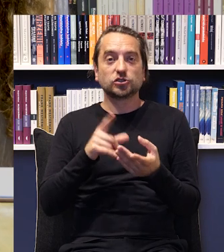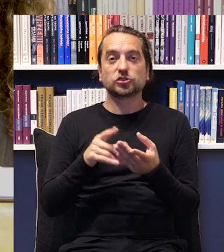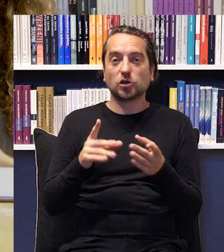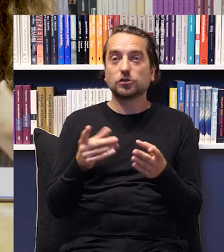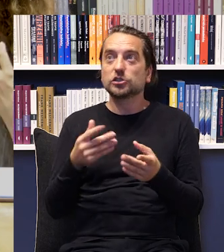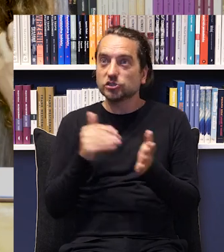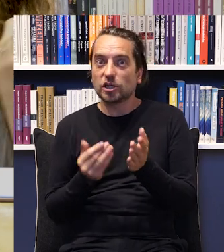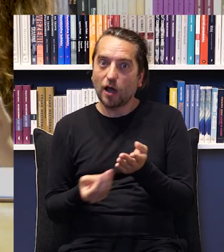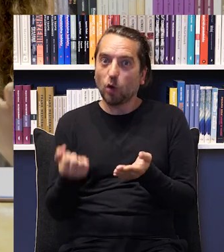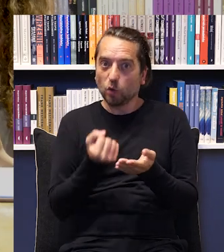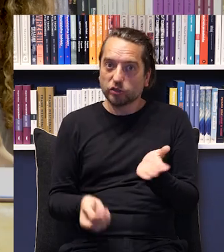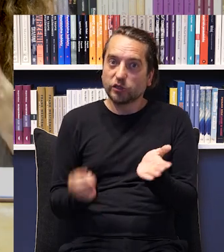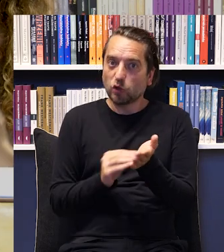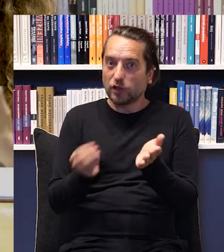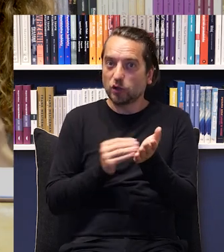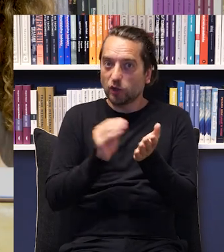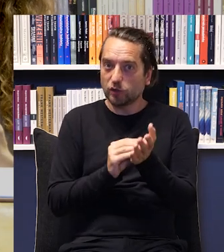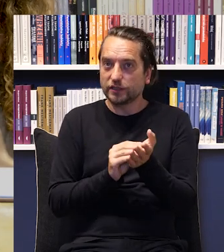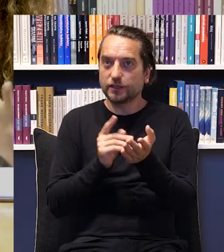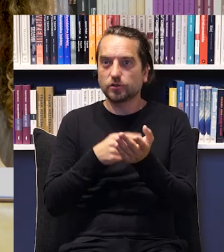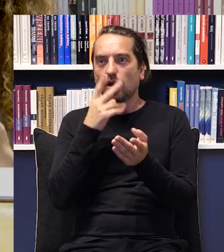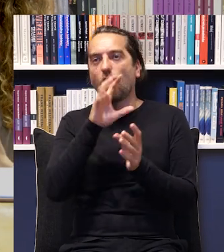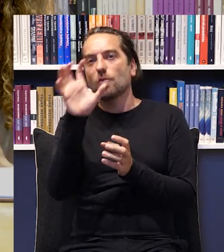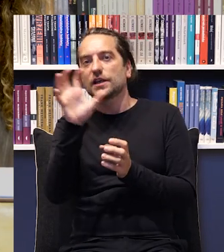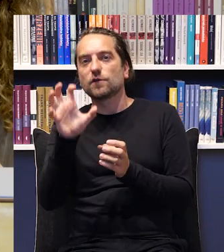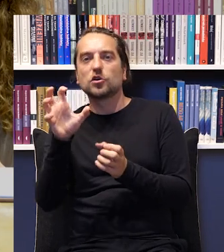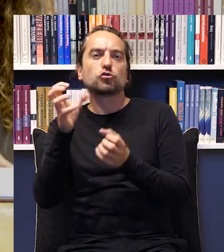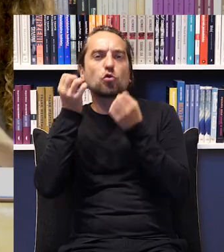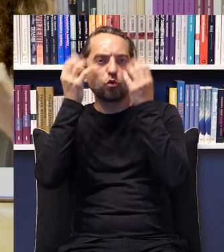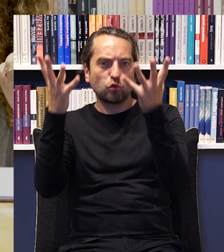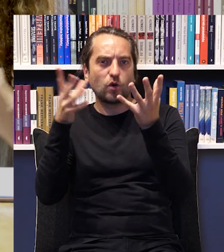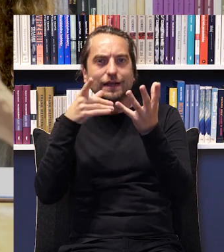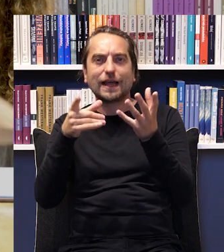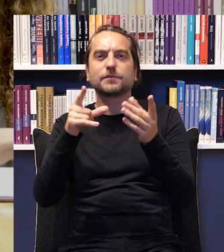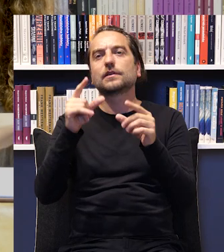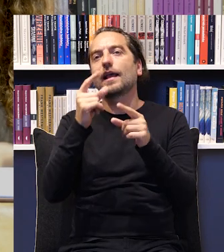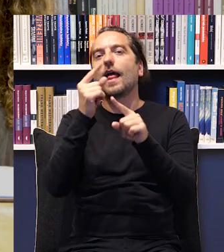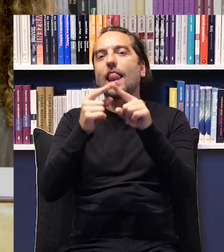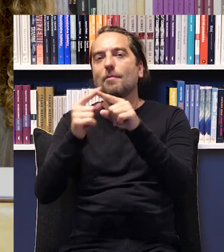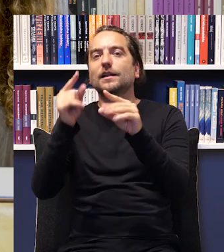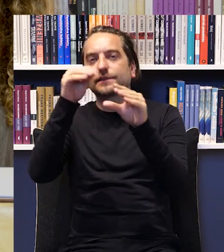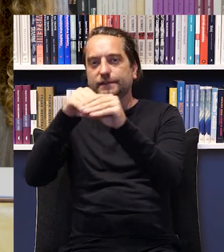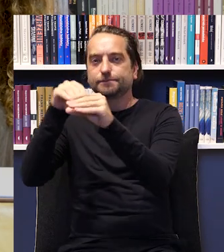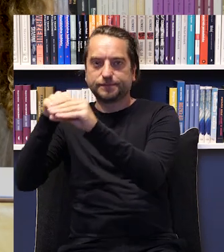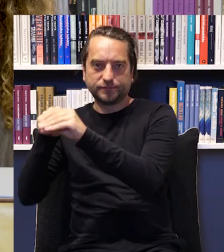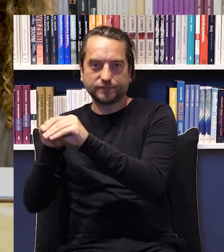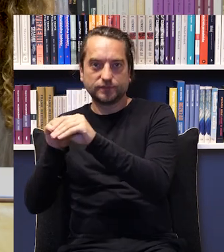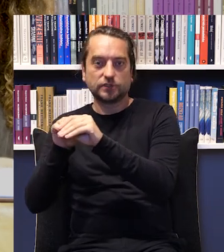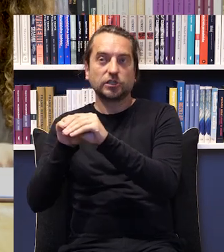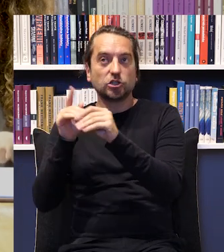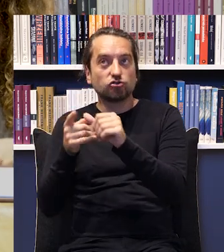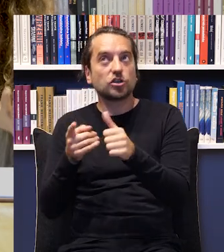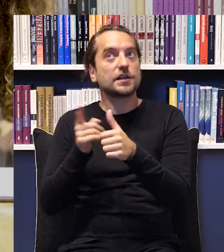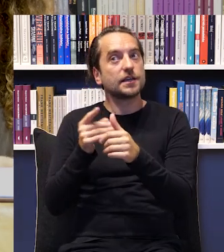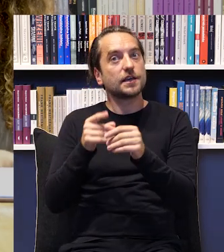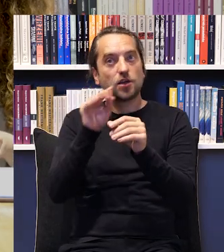same narzucają przez to, że jakoś jednak diagnozujesz kulturę, która z tych klisz się składa? czy bardziej te klisze były pierwsze? To znaczy